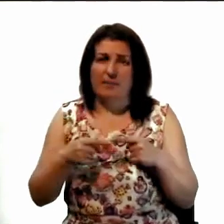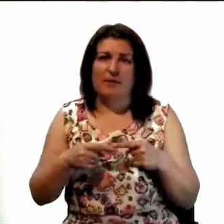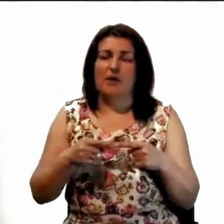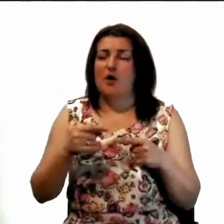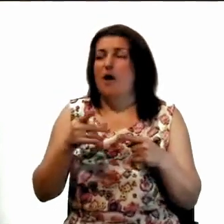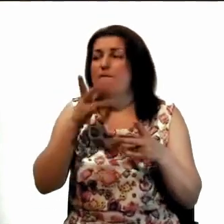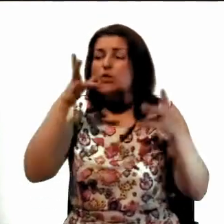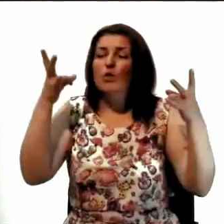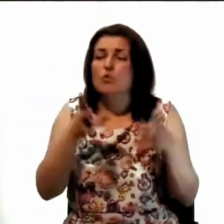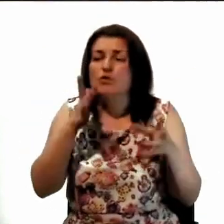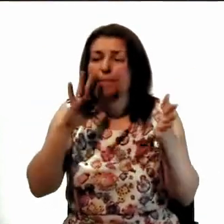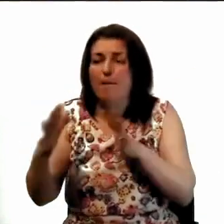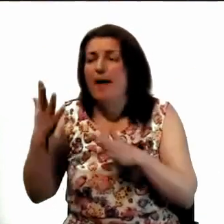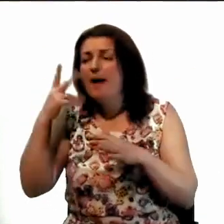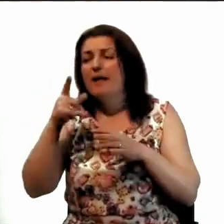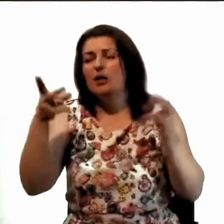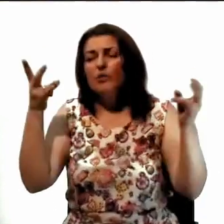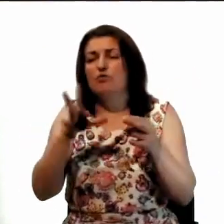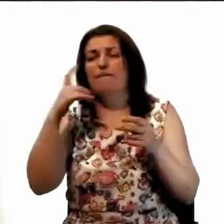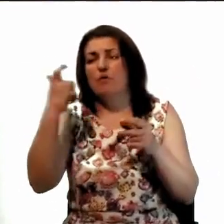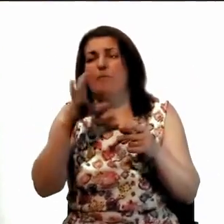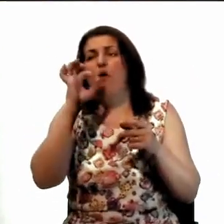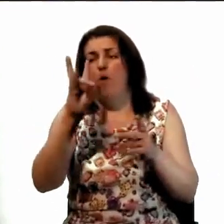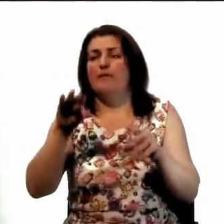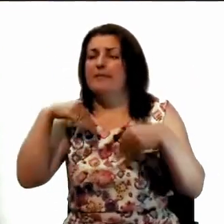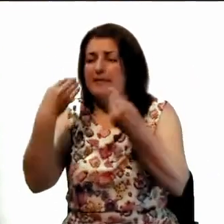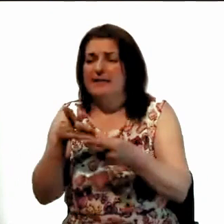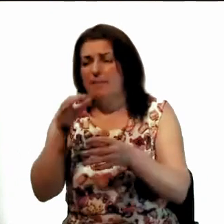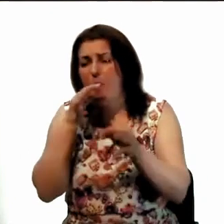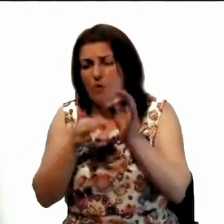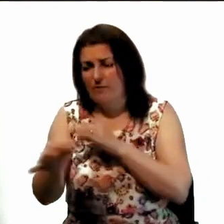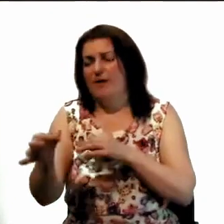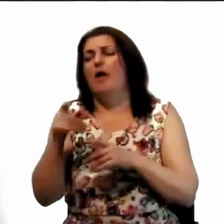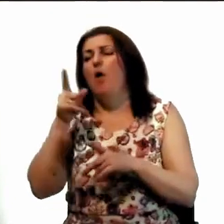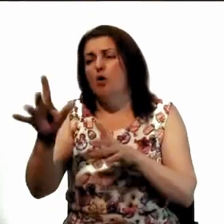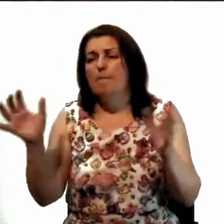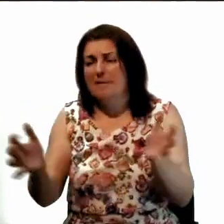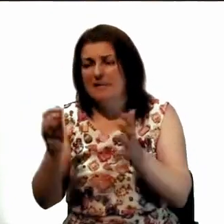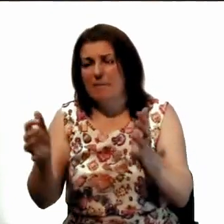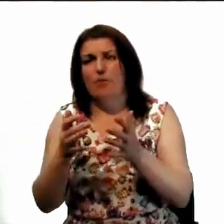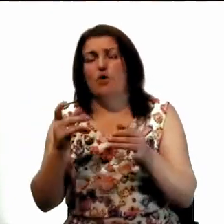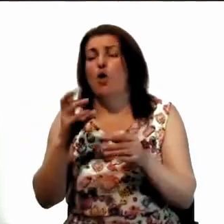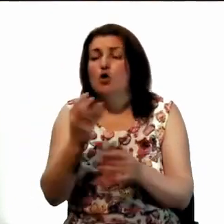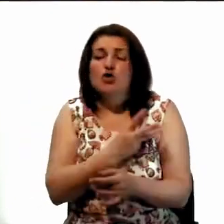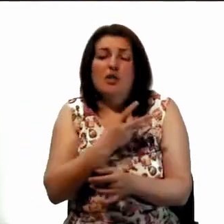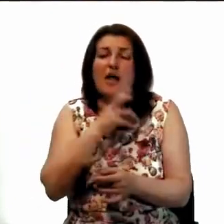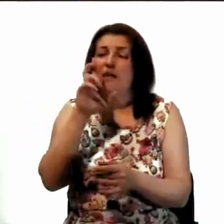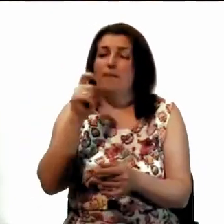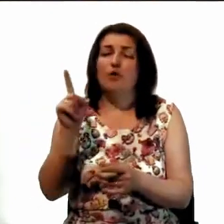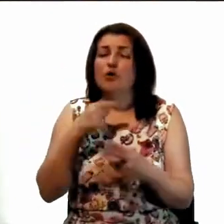в нужный момент. Когда ты нуждаешься в Господе, Он даст тебе ответ, Он позаботится. Но желание Бога, чтобы